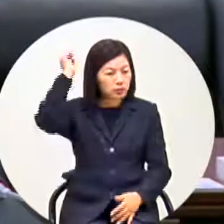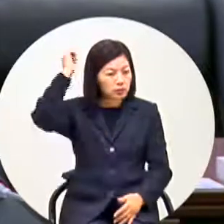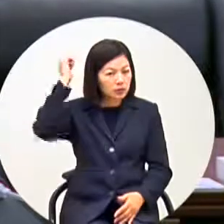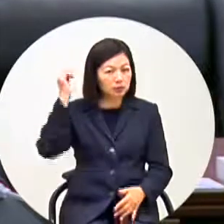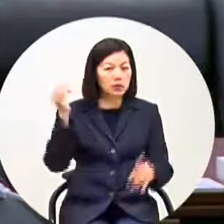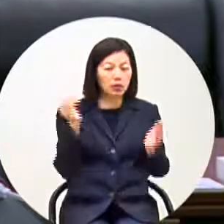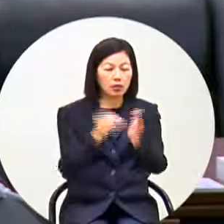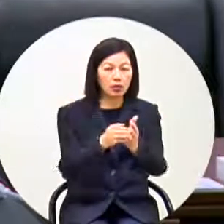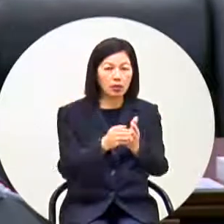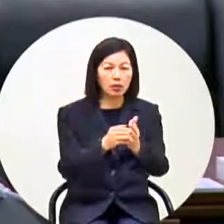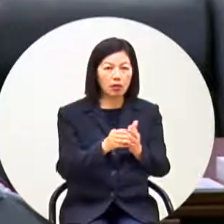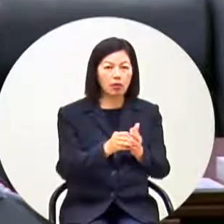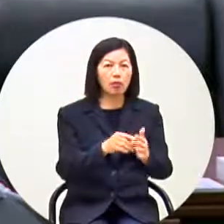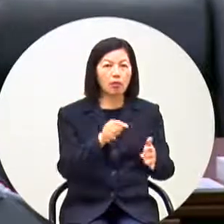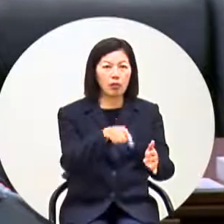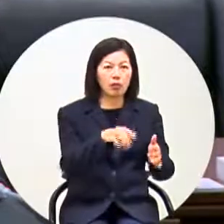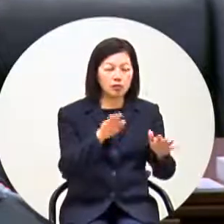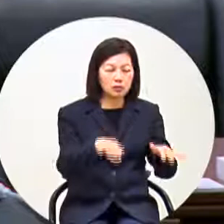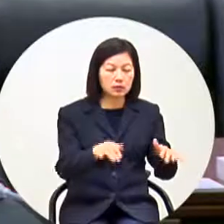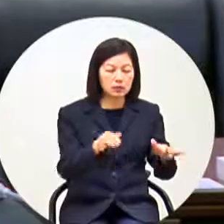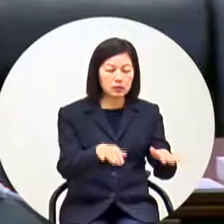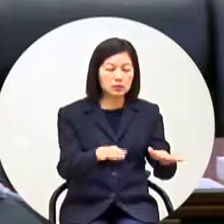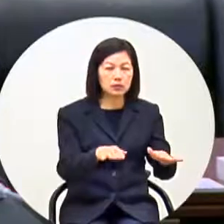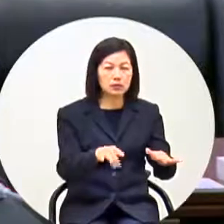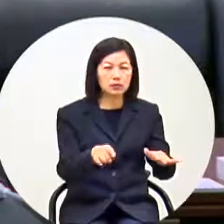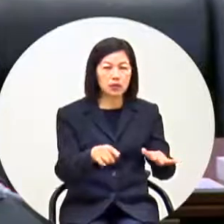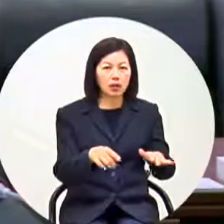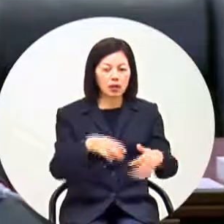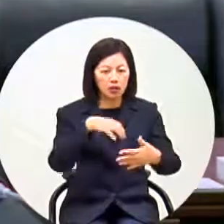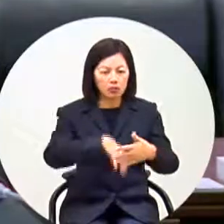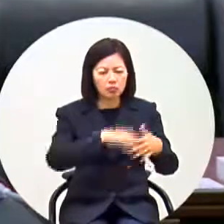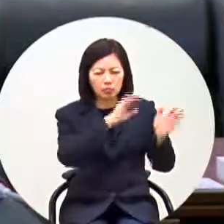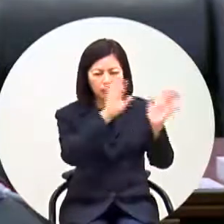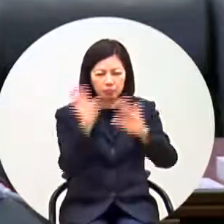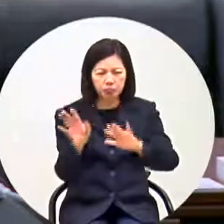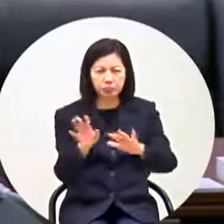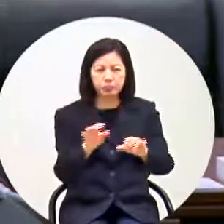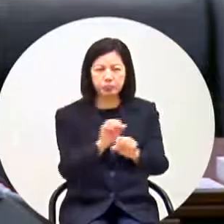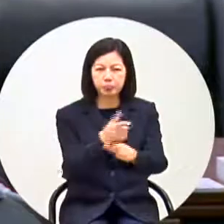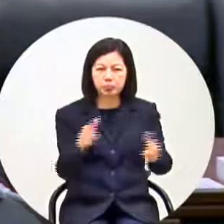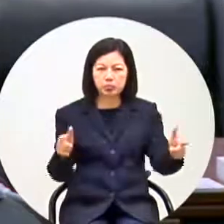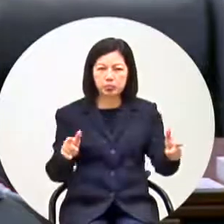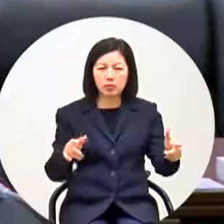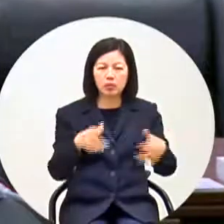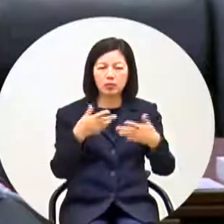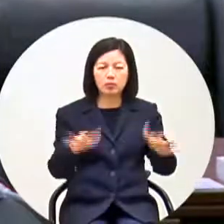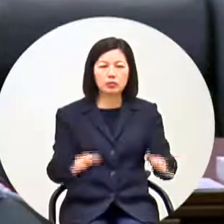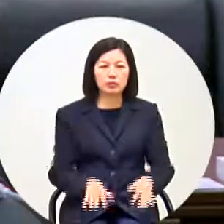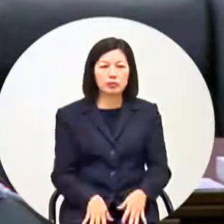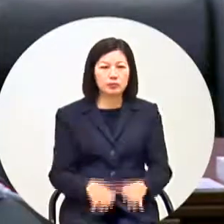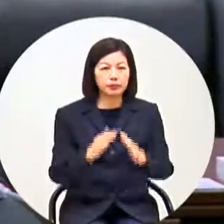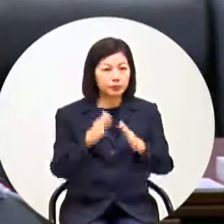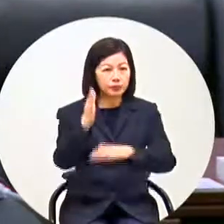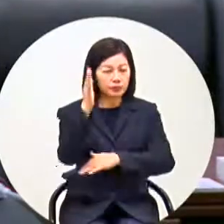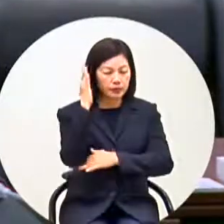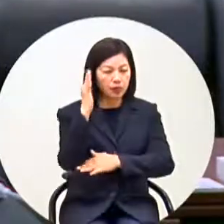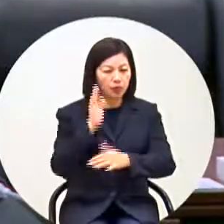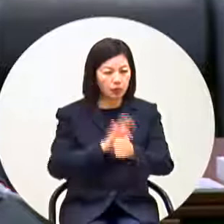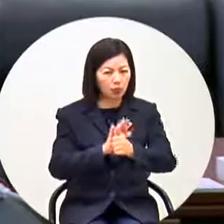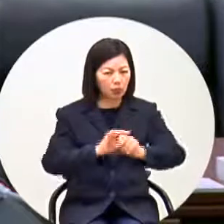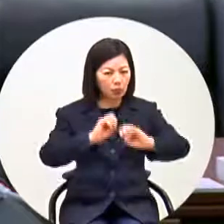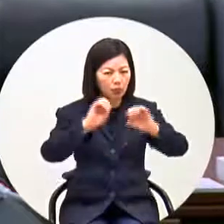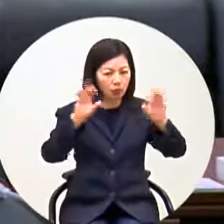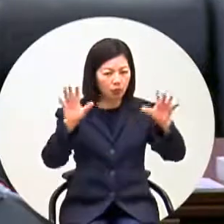富哦。所以本席家建议讲，市府应该要好好的推动，来推广我们的文化跟观光